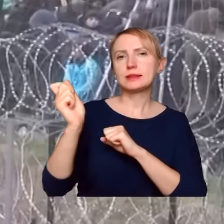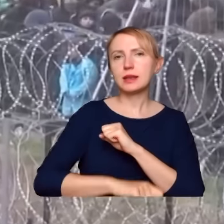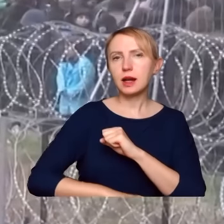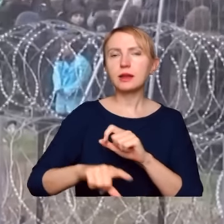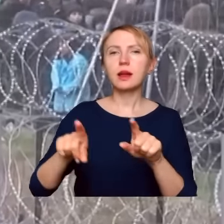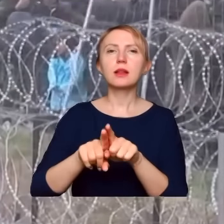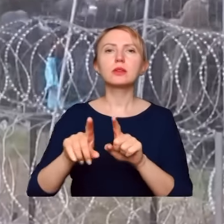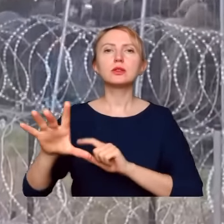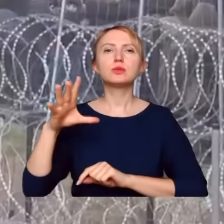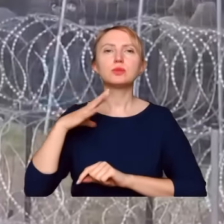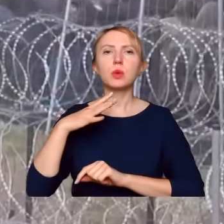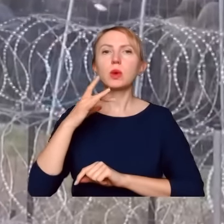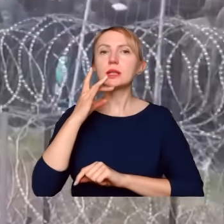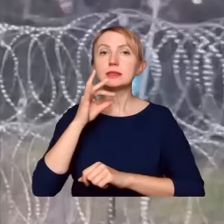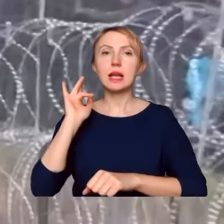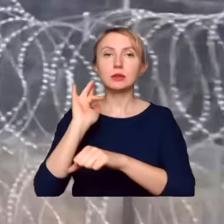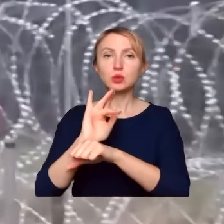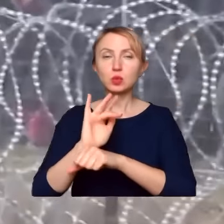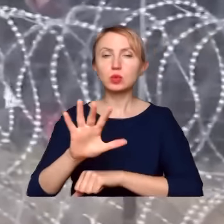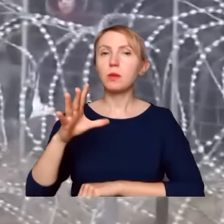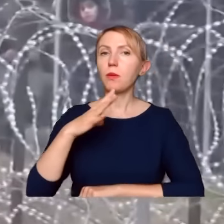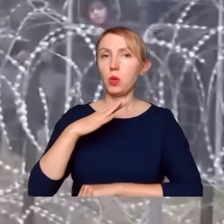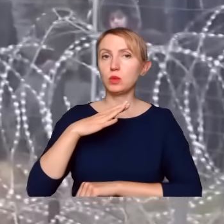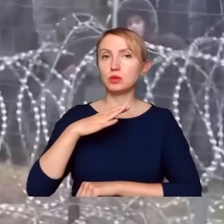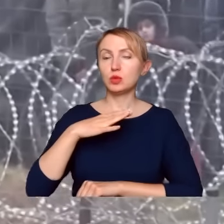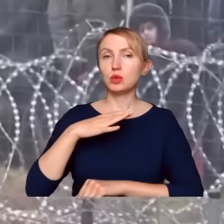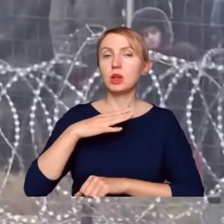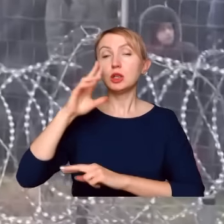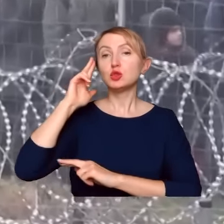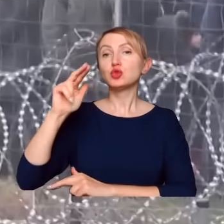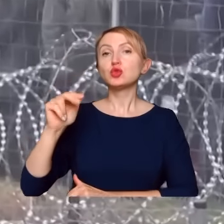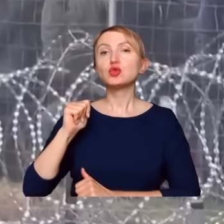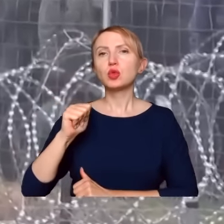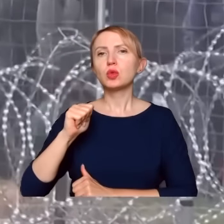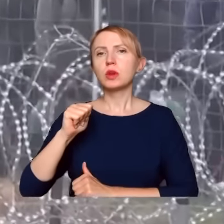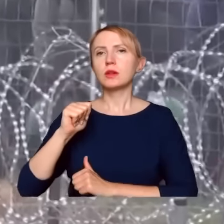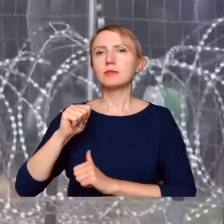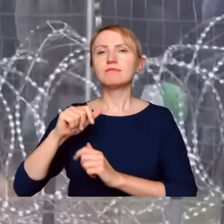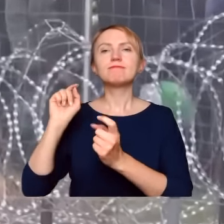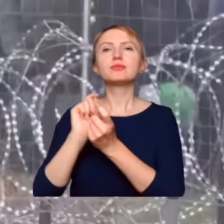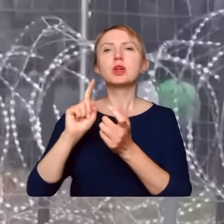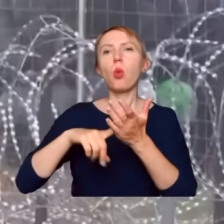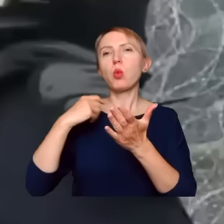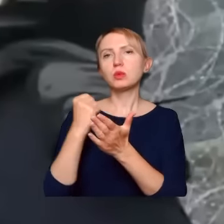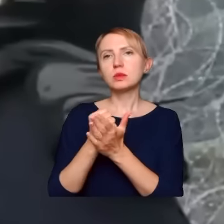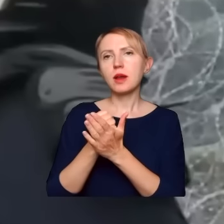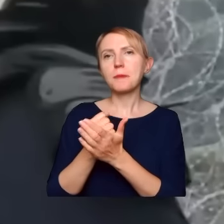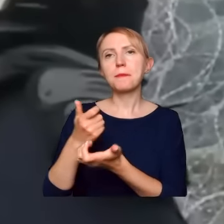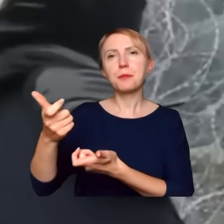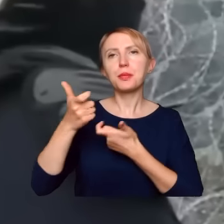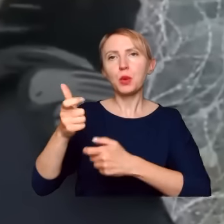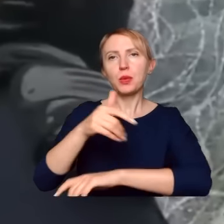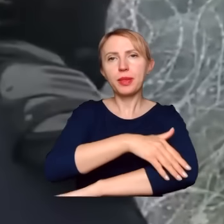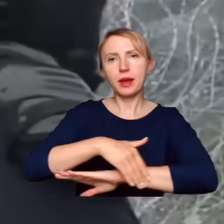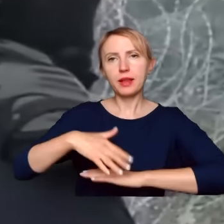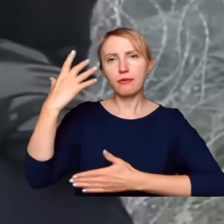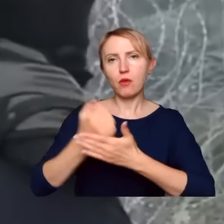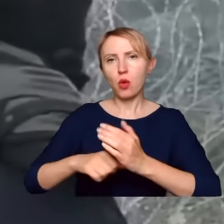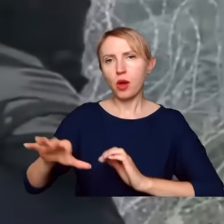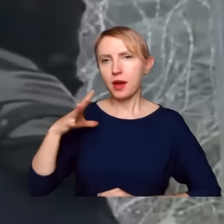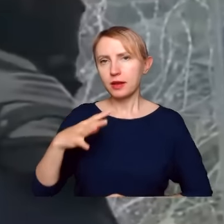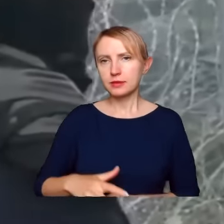do tego, że polegał on na użyciu przez żołnierzy wbrew przepisom ustawy broni na granicy. Tego